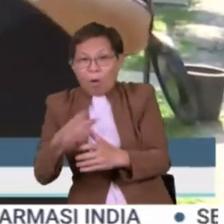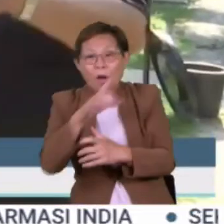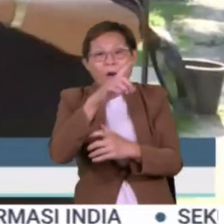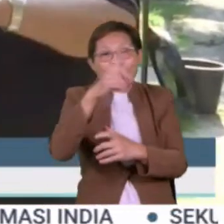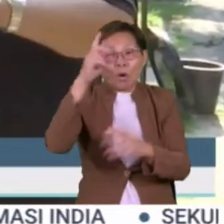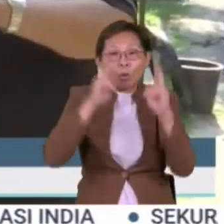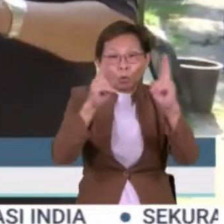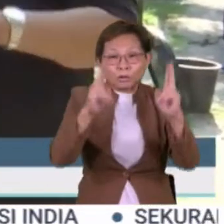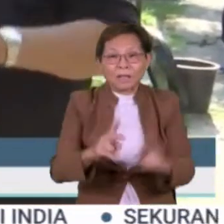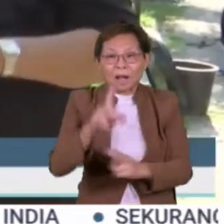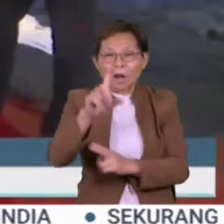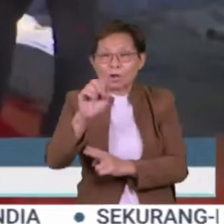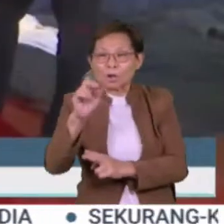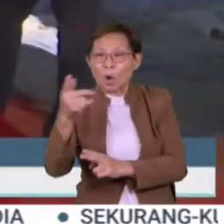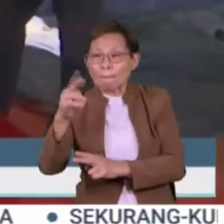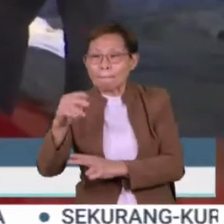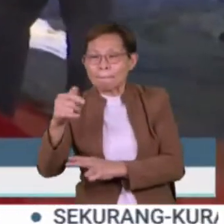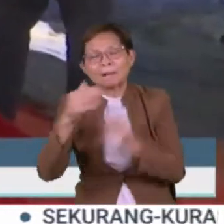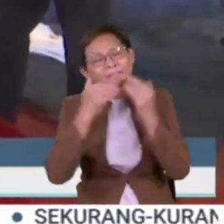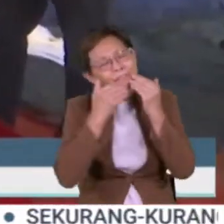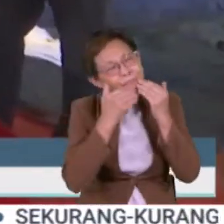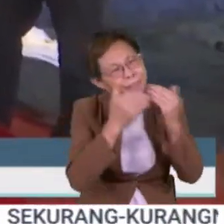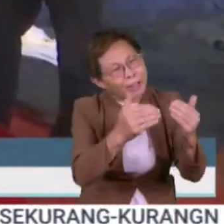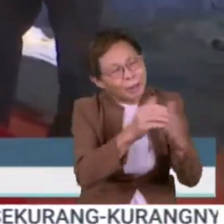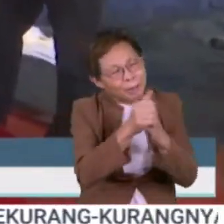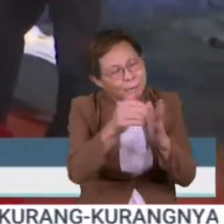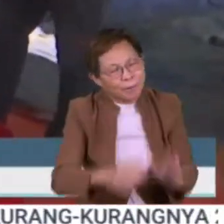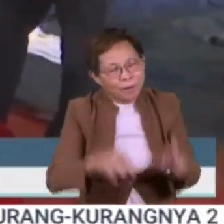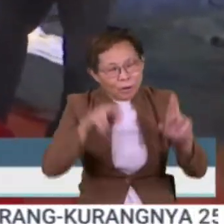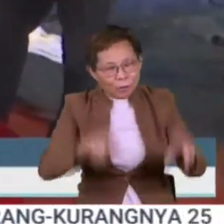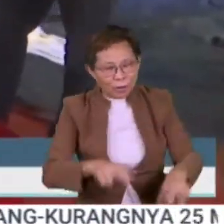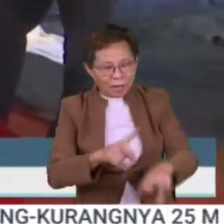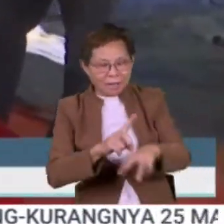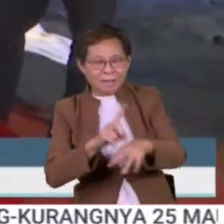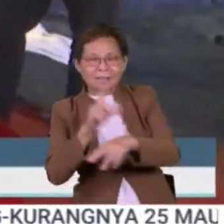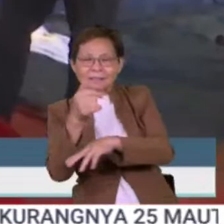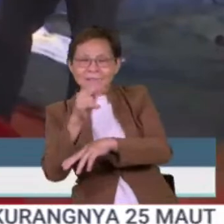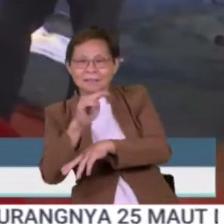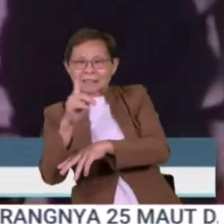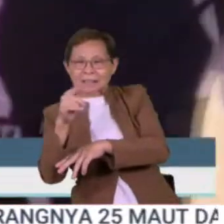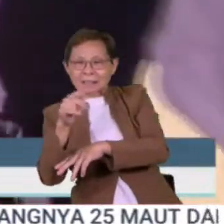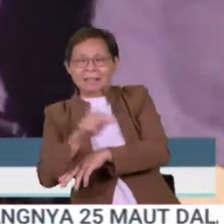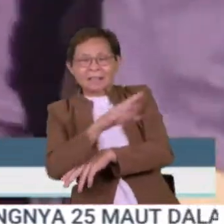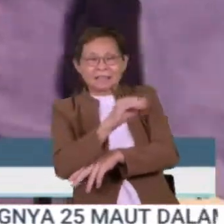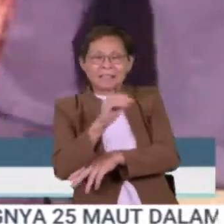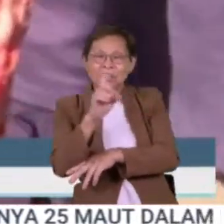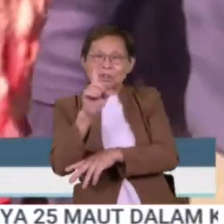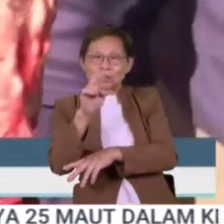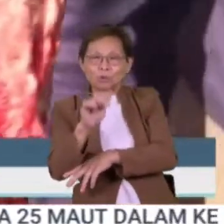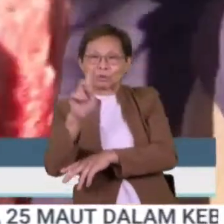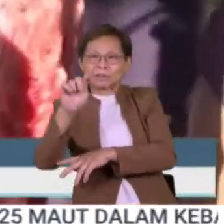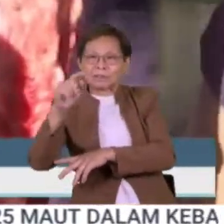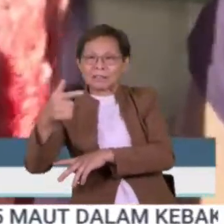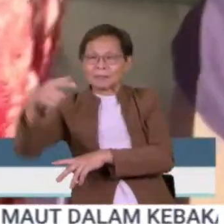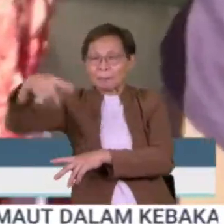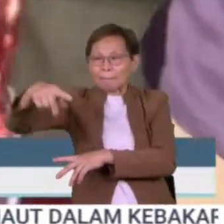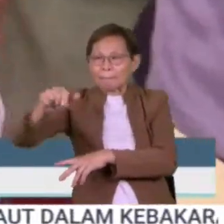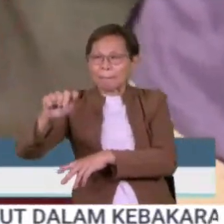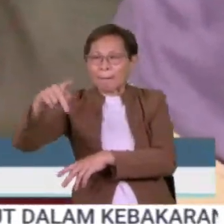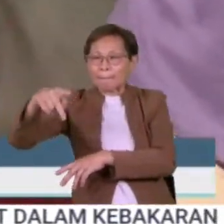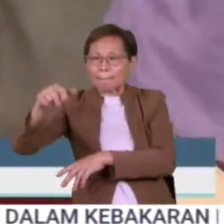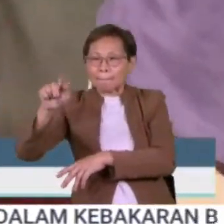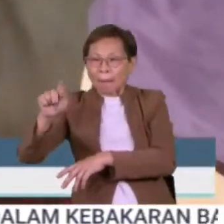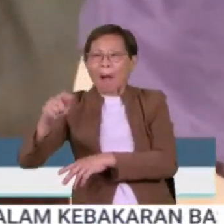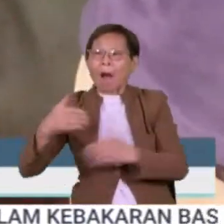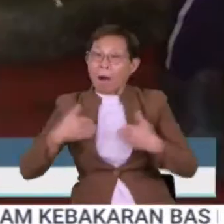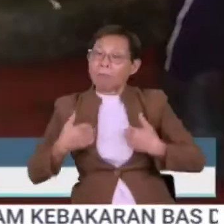Ansar merekamkan penghargaan kepada kepemimpinan rakyat kawasan Sandakan serta dewan undangan negeri Tanjung papat yang